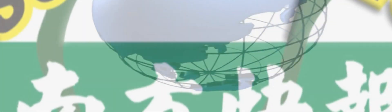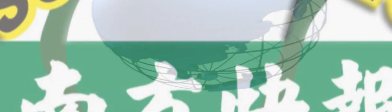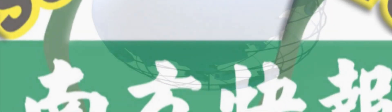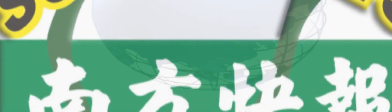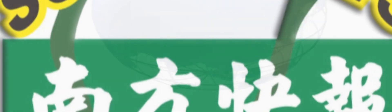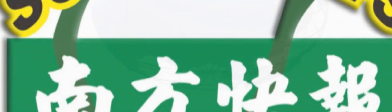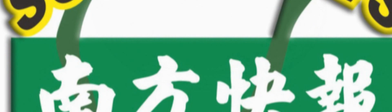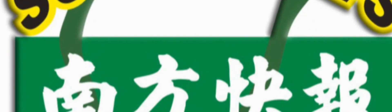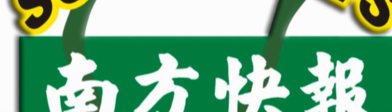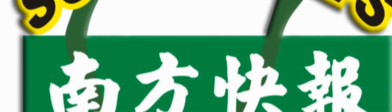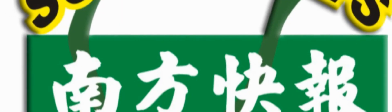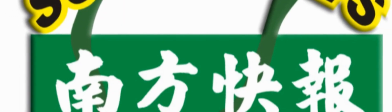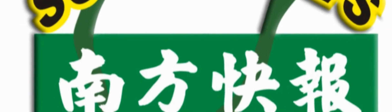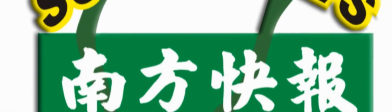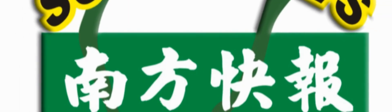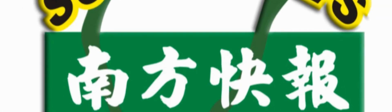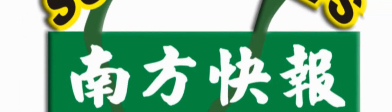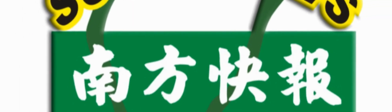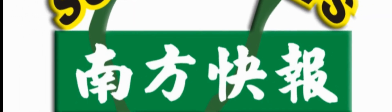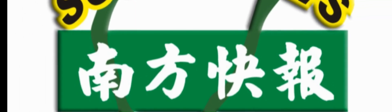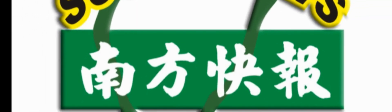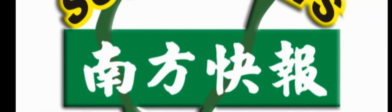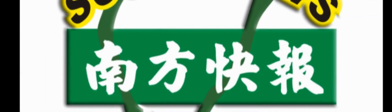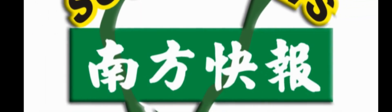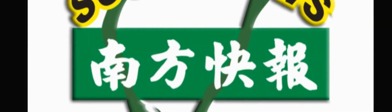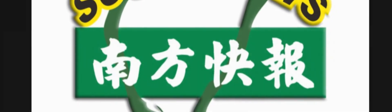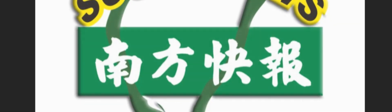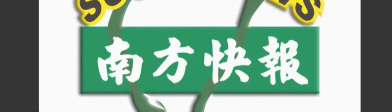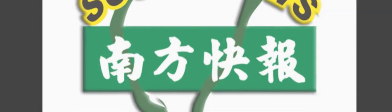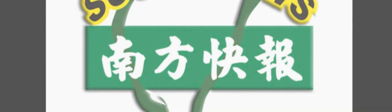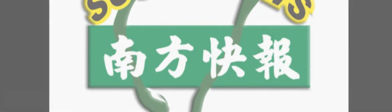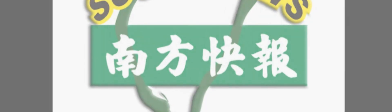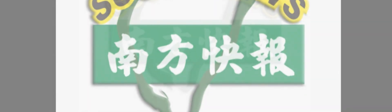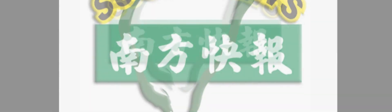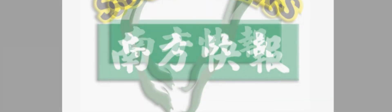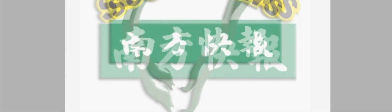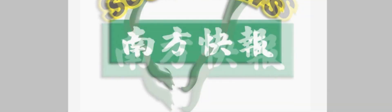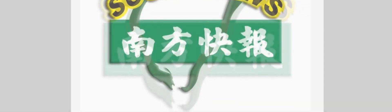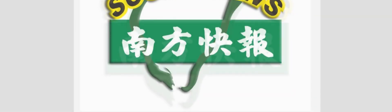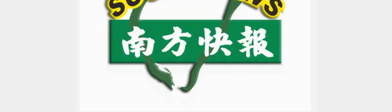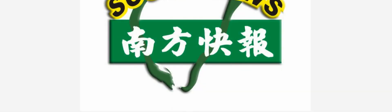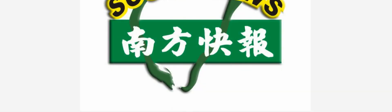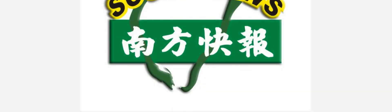文